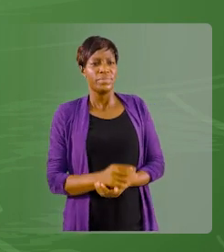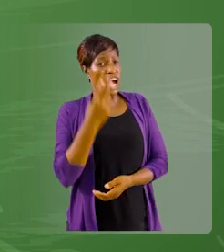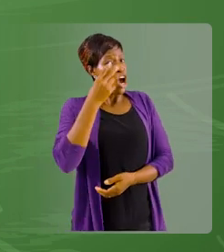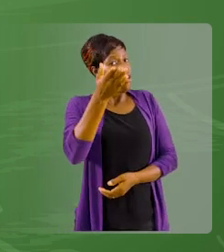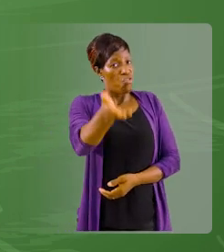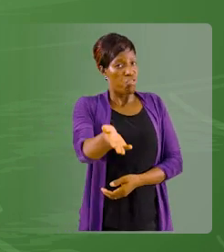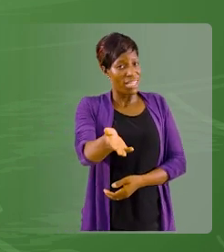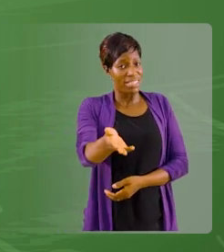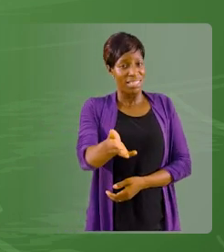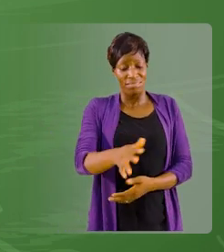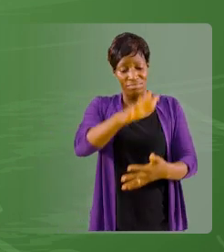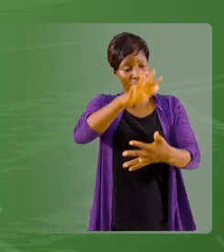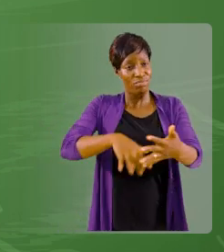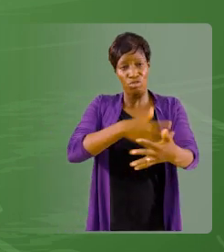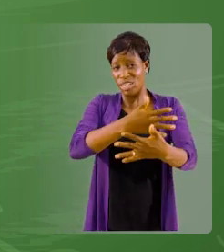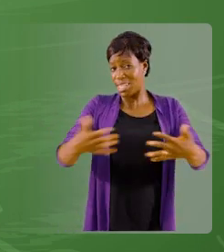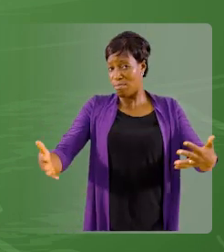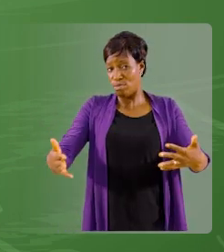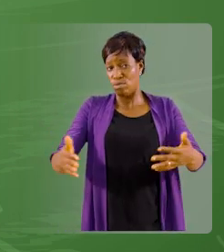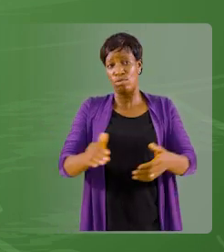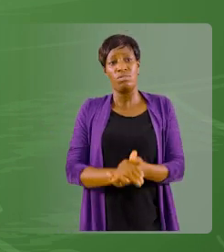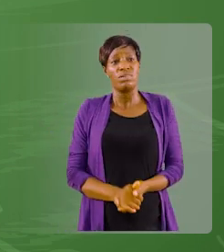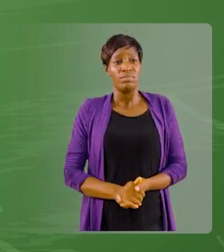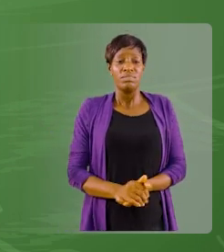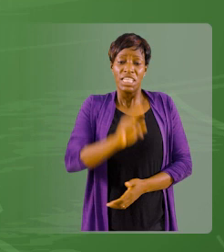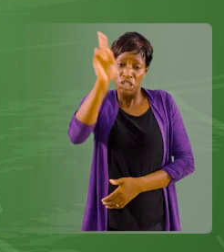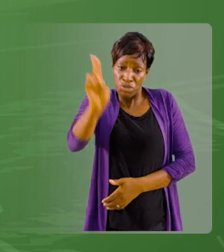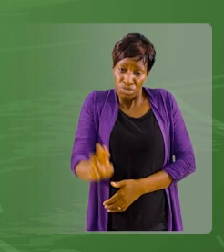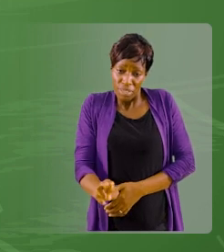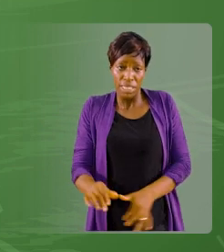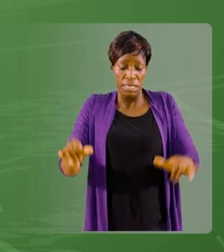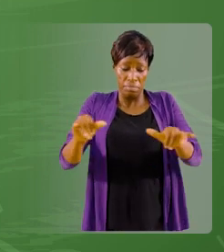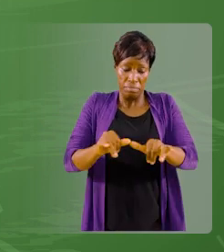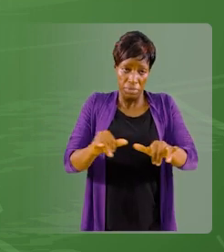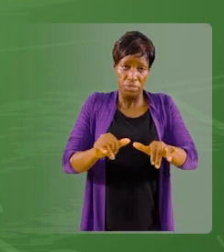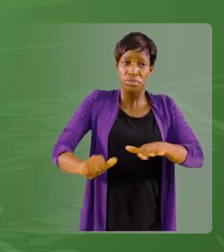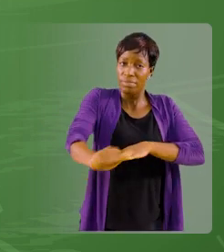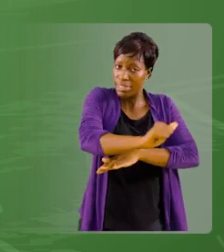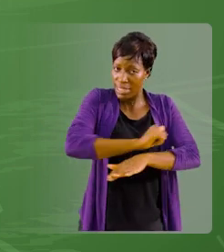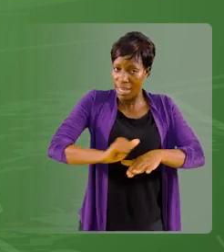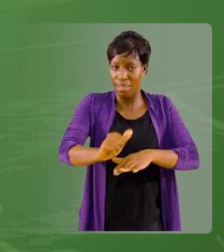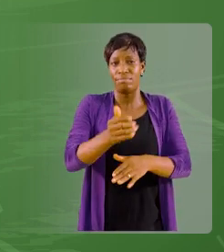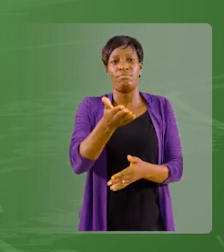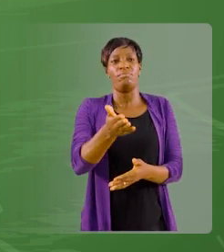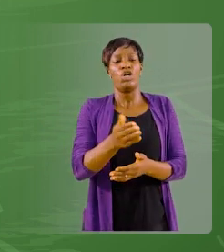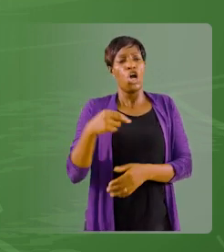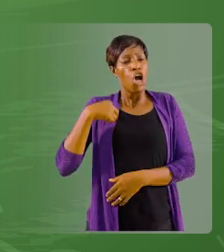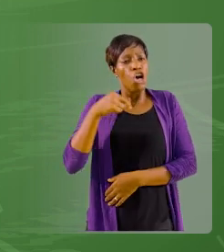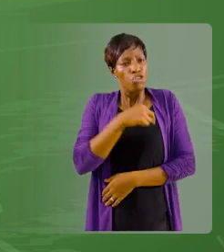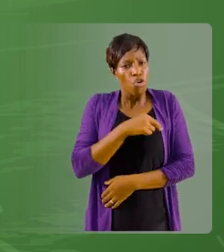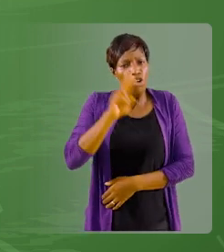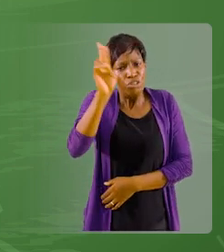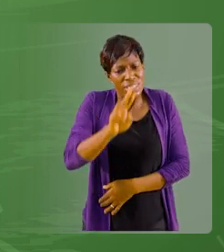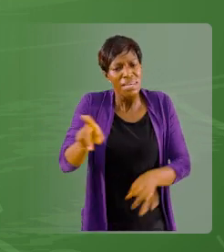Voici ces élèves établis le tableau des unités des mesures d'air. Nous allons utiliser ce